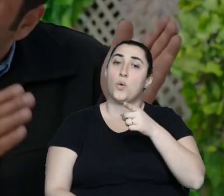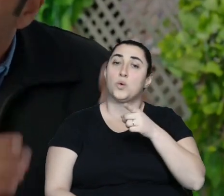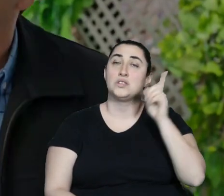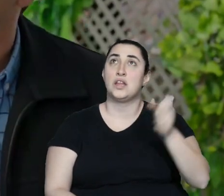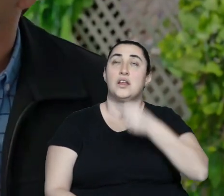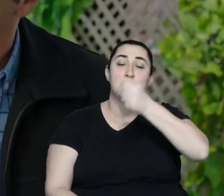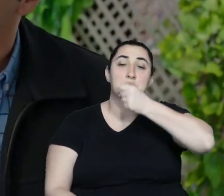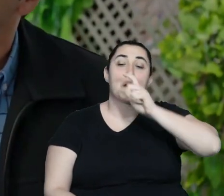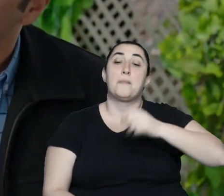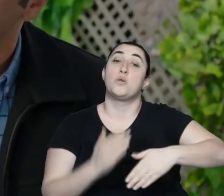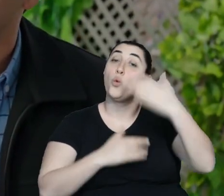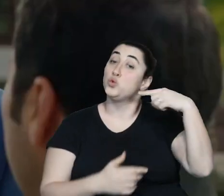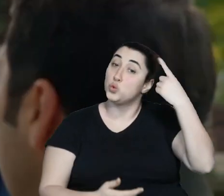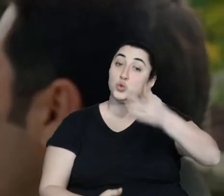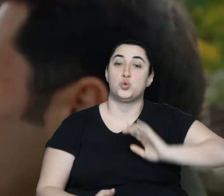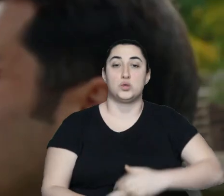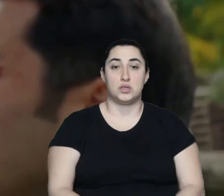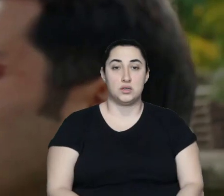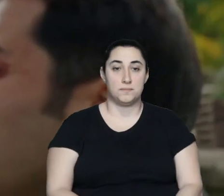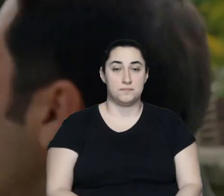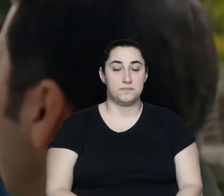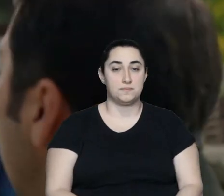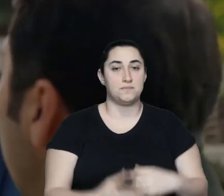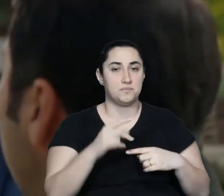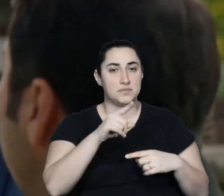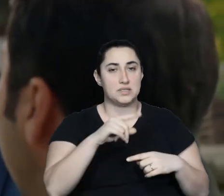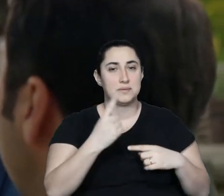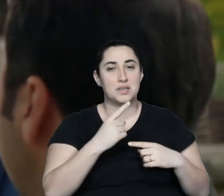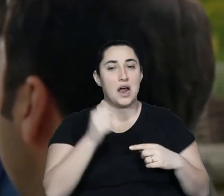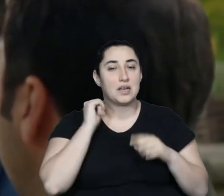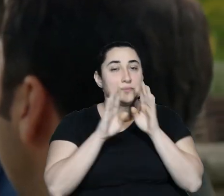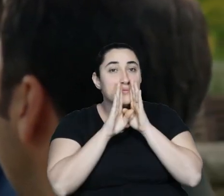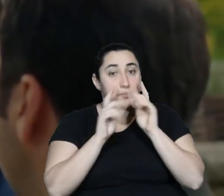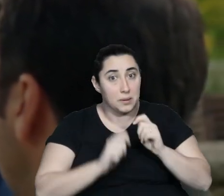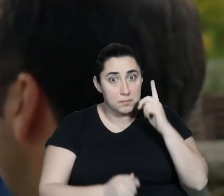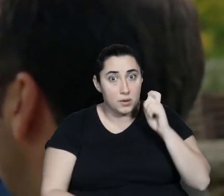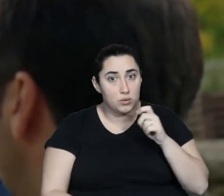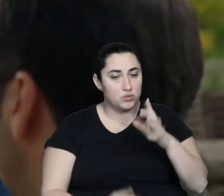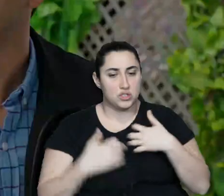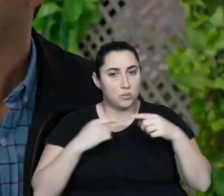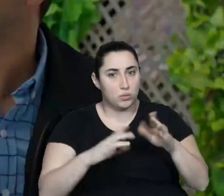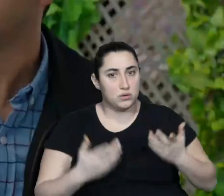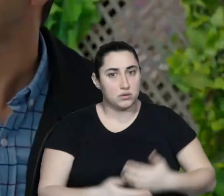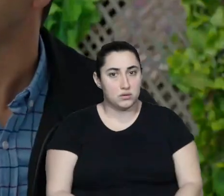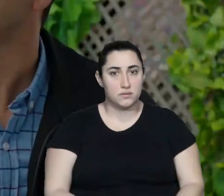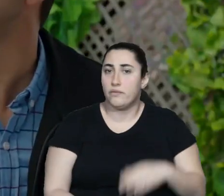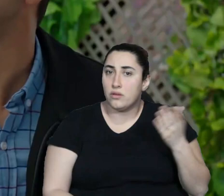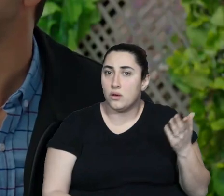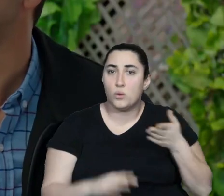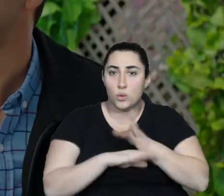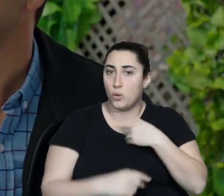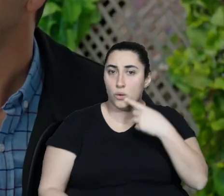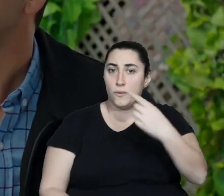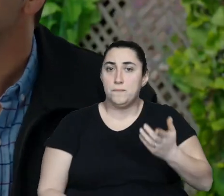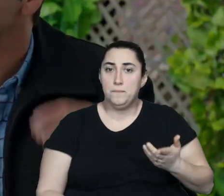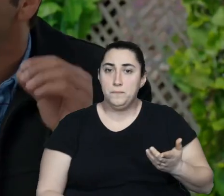çıkıp anons yapmadan önce düşünecektin abi. İsmail seni biri mi seslendiriyor oğlum? He? Ne bu cesaret lan? Ne? Doğruyu